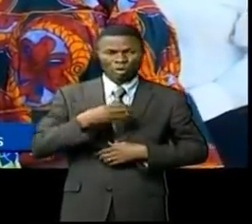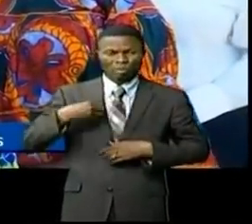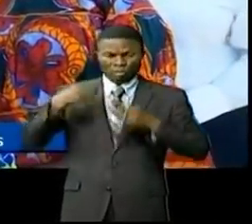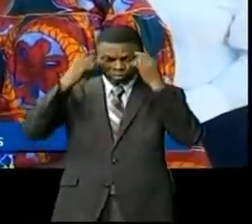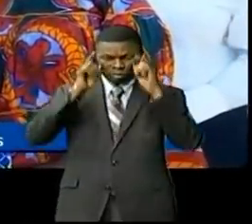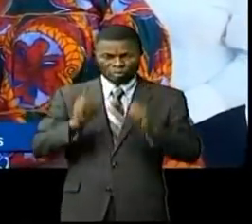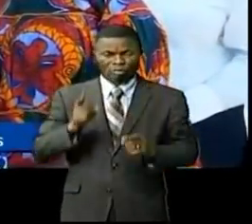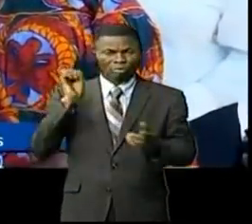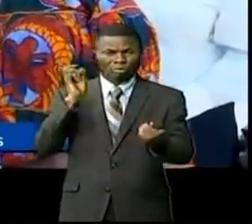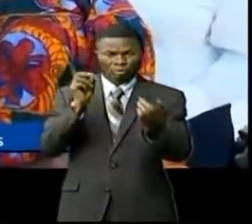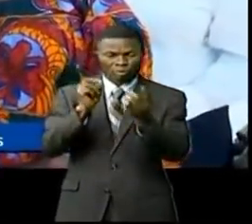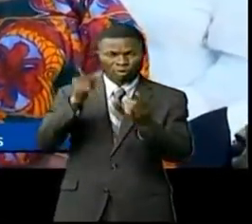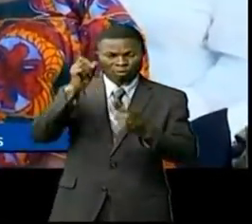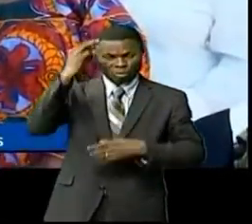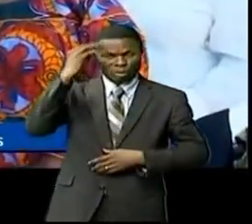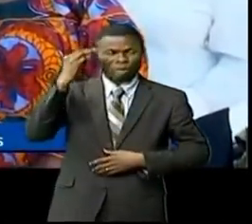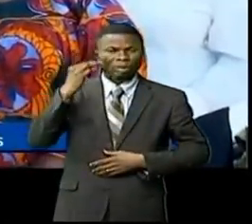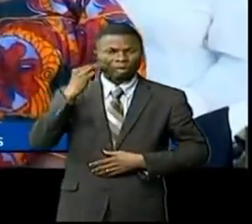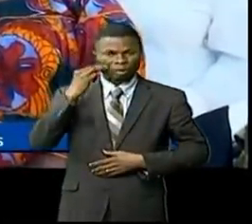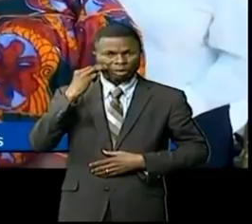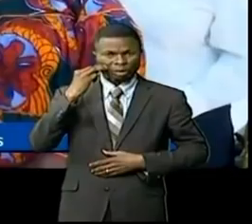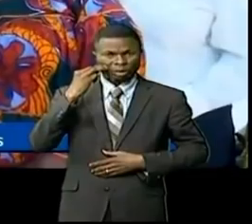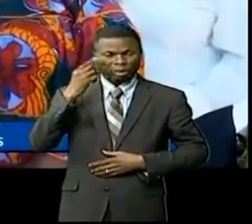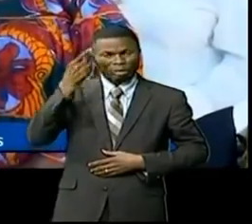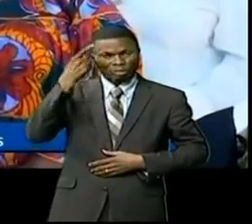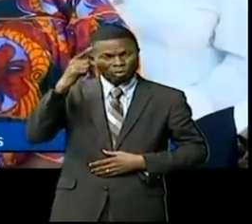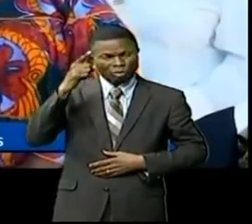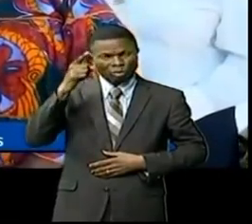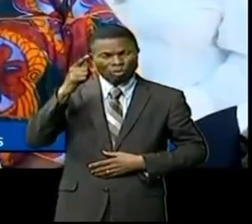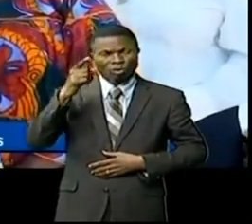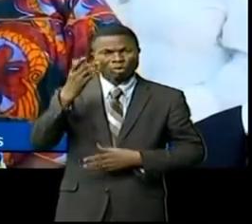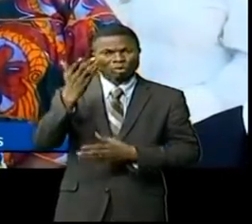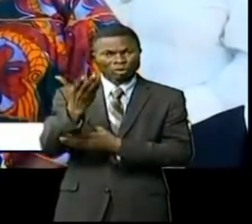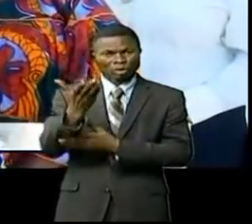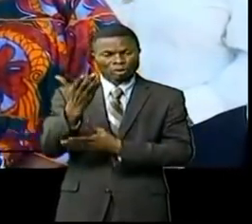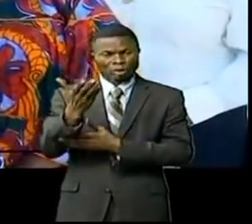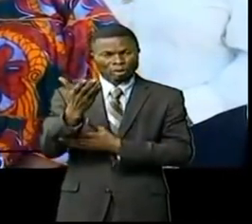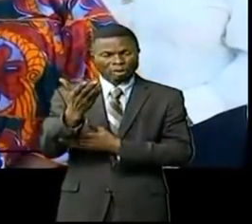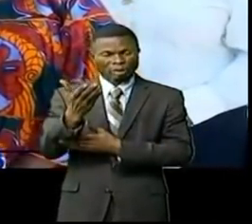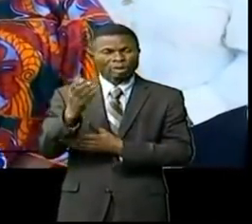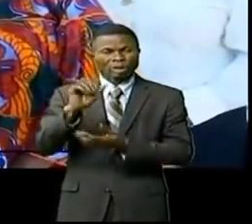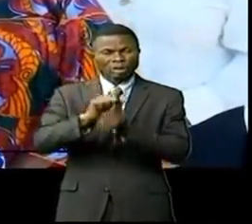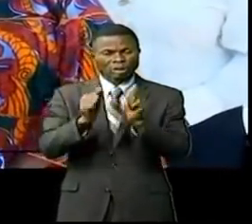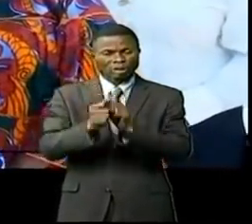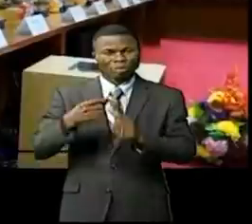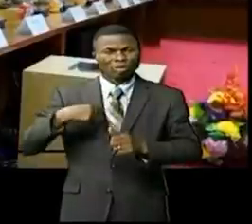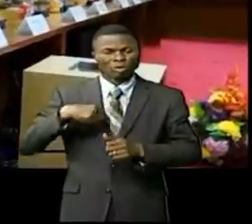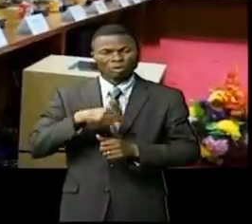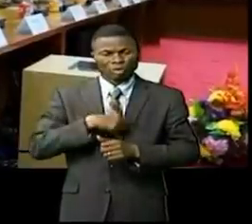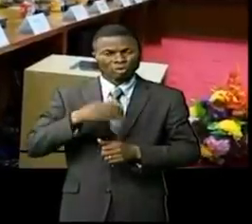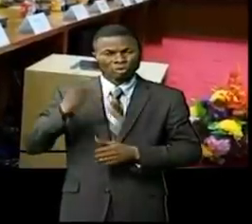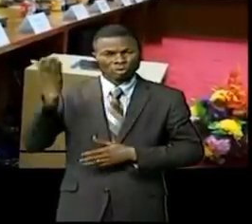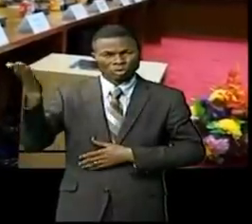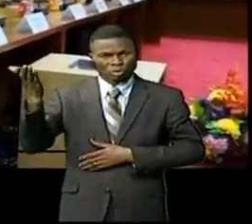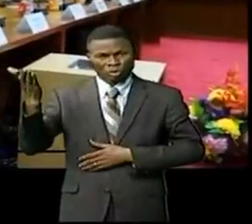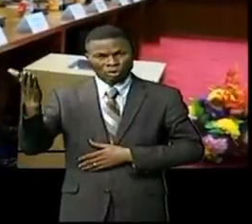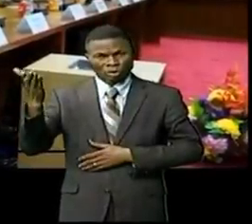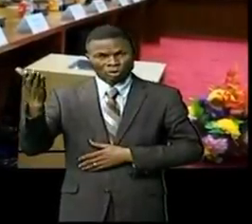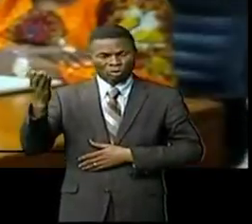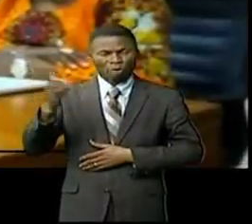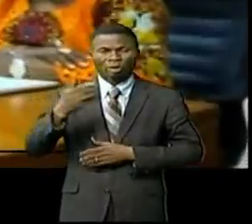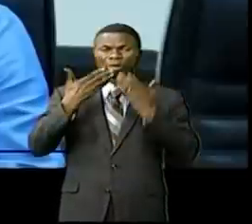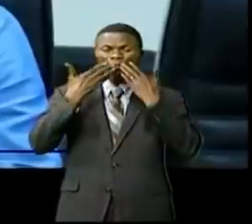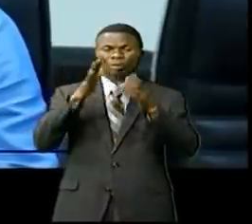venir auprès de l'autorité pour faire qu'il revoie encore d'autres stratégies sur le terrain. Nous sommes en train de remercier